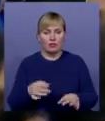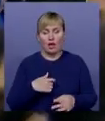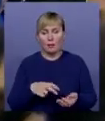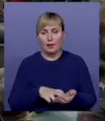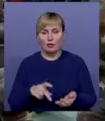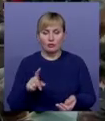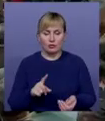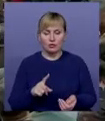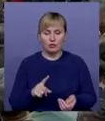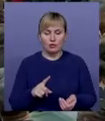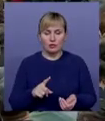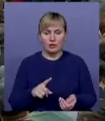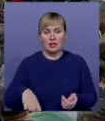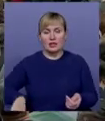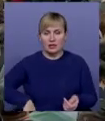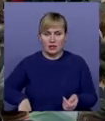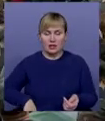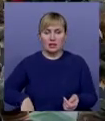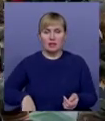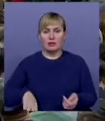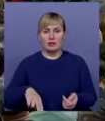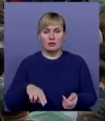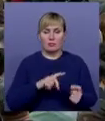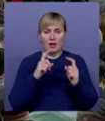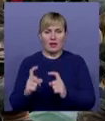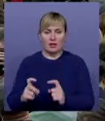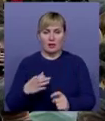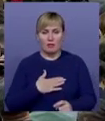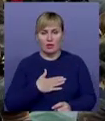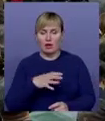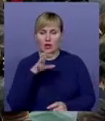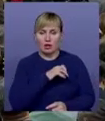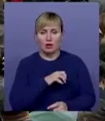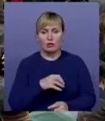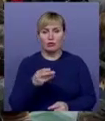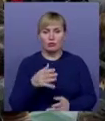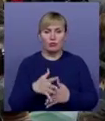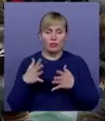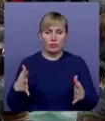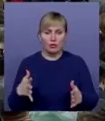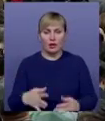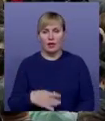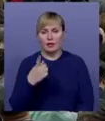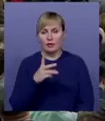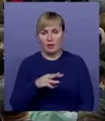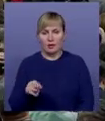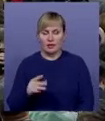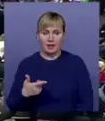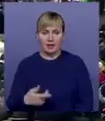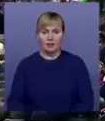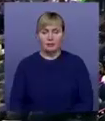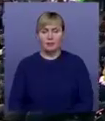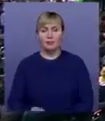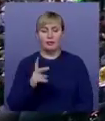что директор повесит кражу шума более миллиона тенге